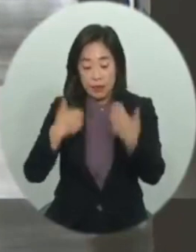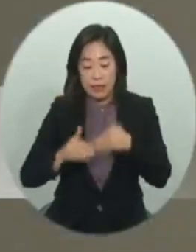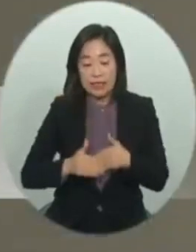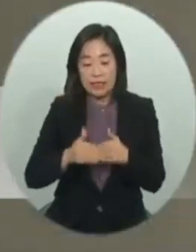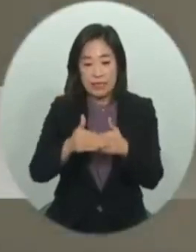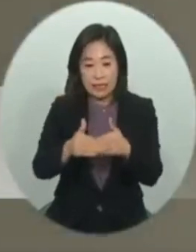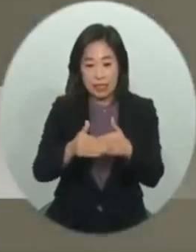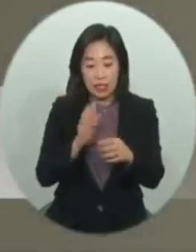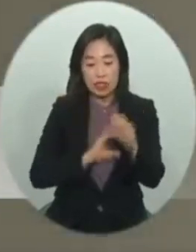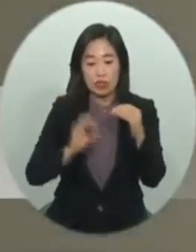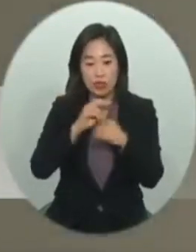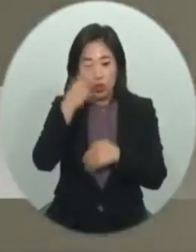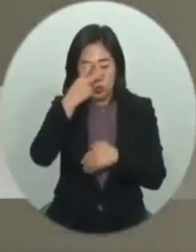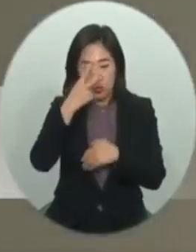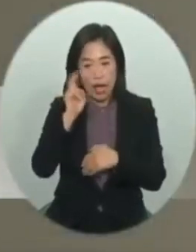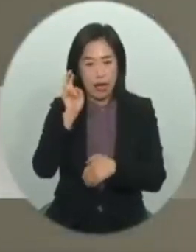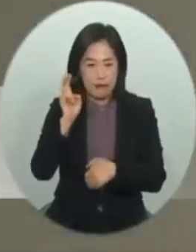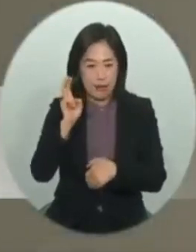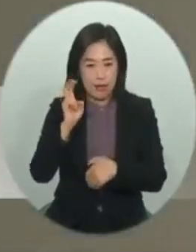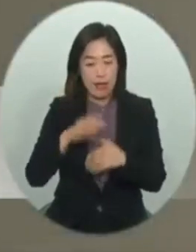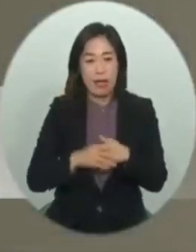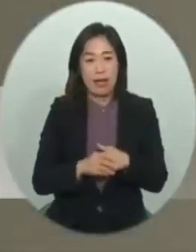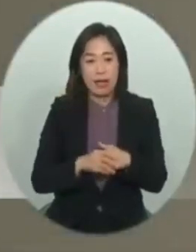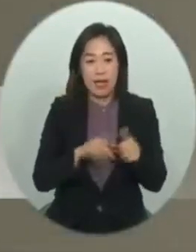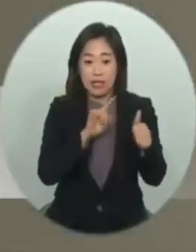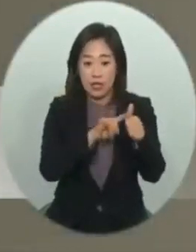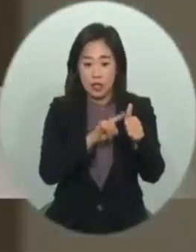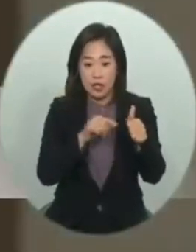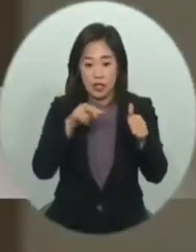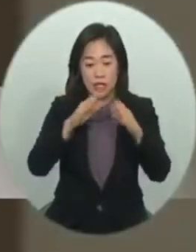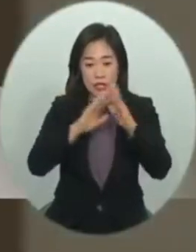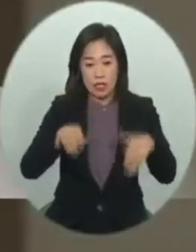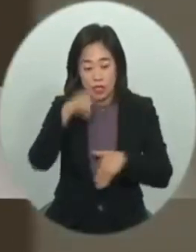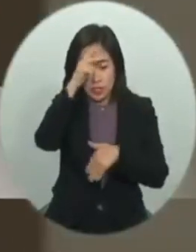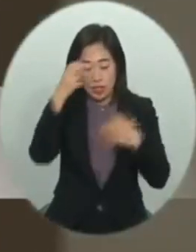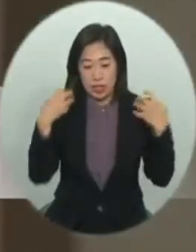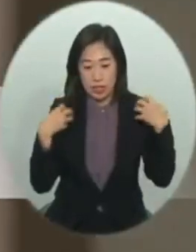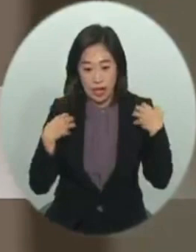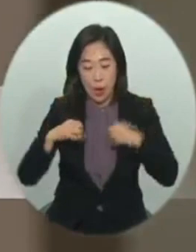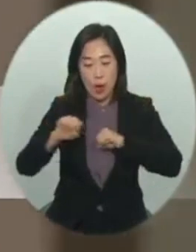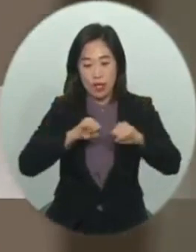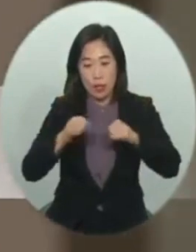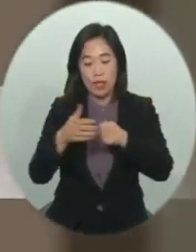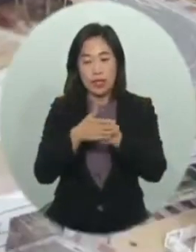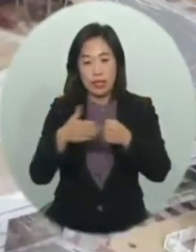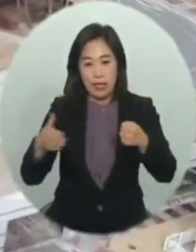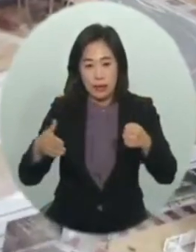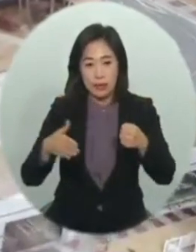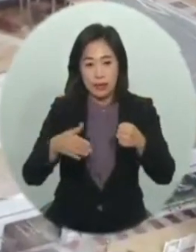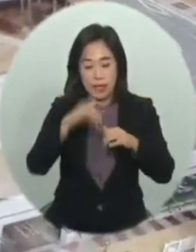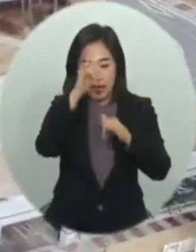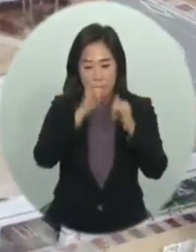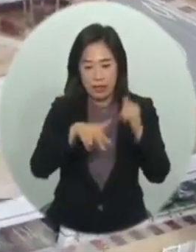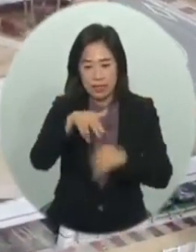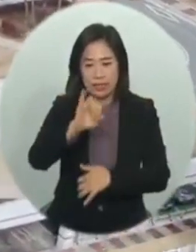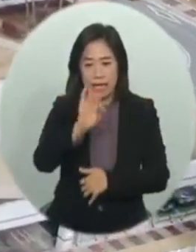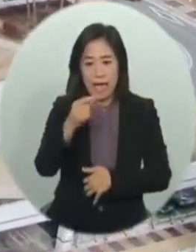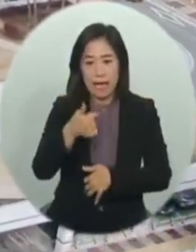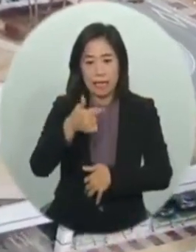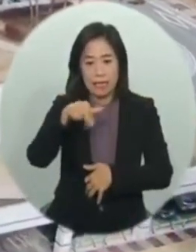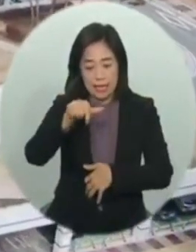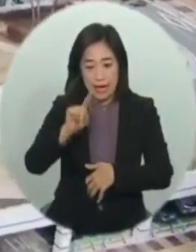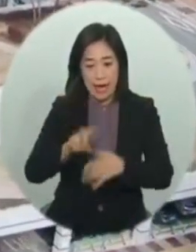진행돼 추가 수사가 예상되고 성시가 전남 경찰청을 중심으로 활동했기에 역대 치안감이